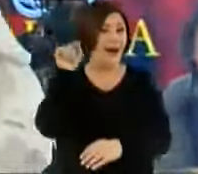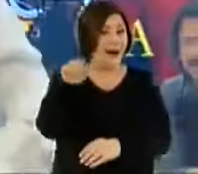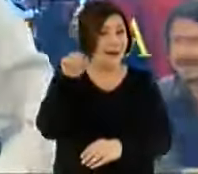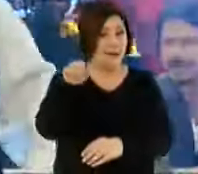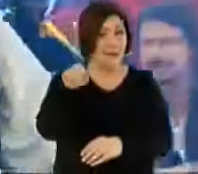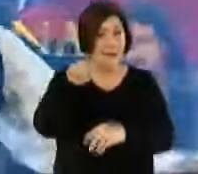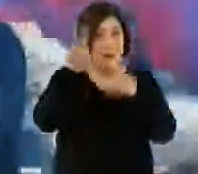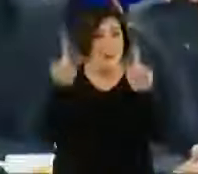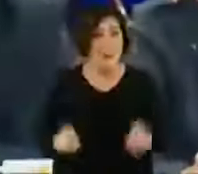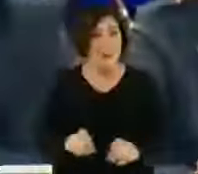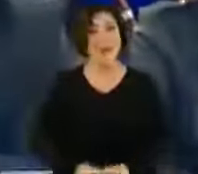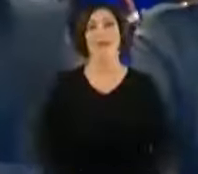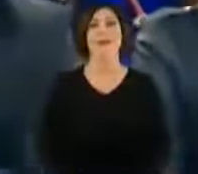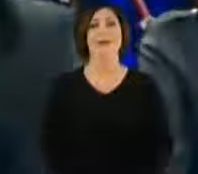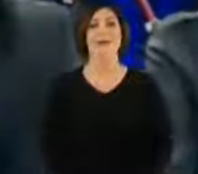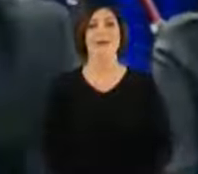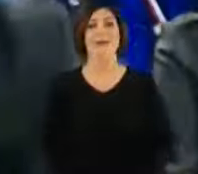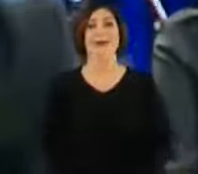Hayat bu mu?